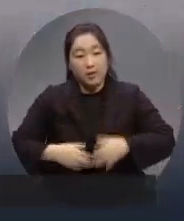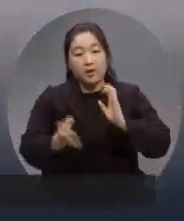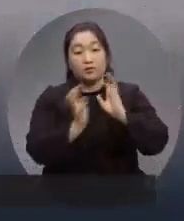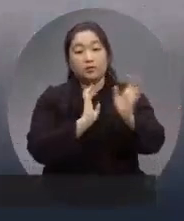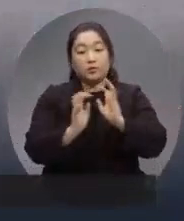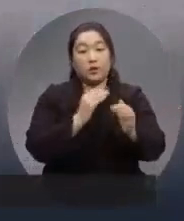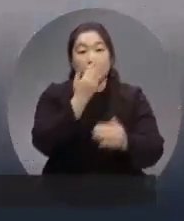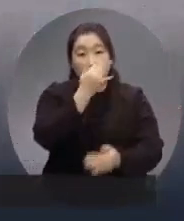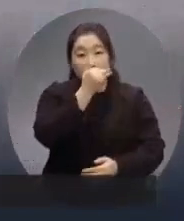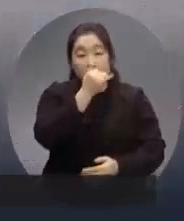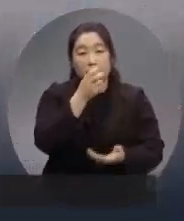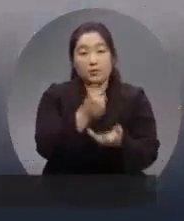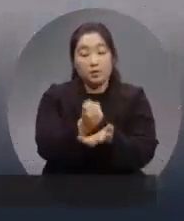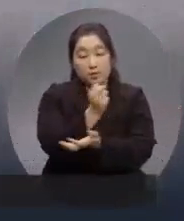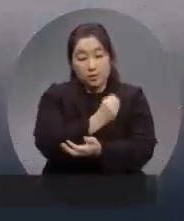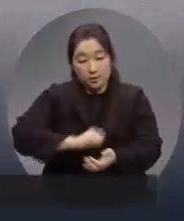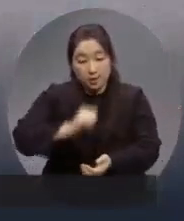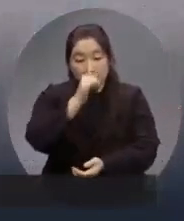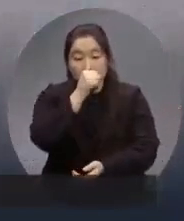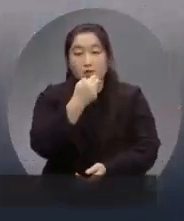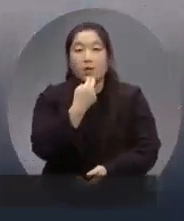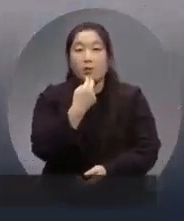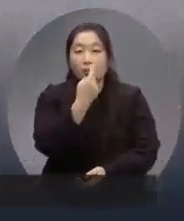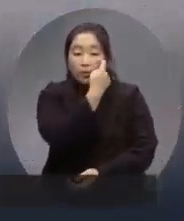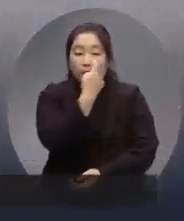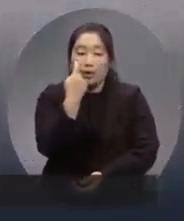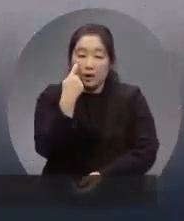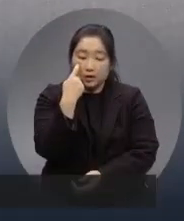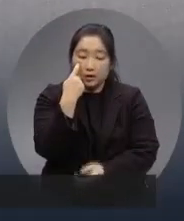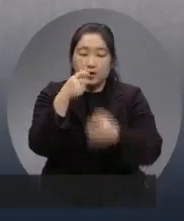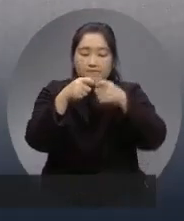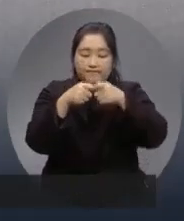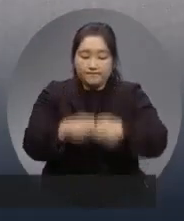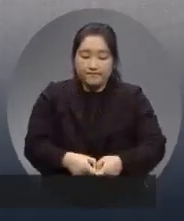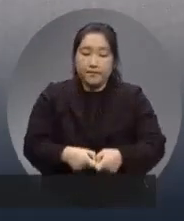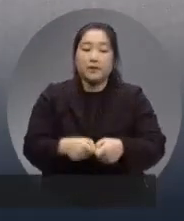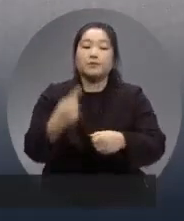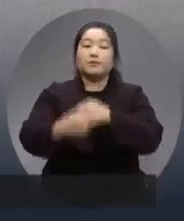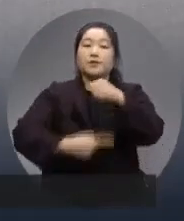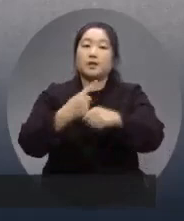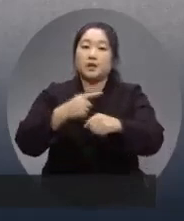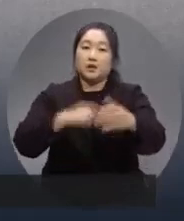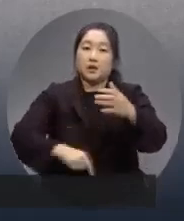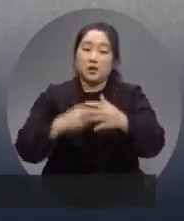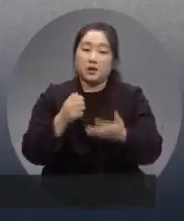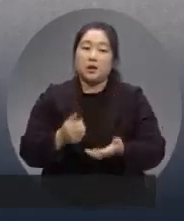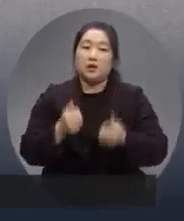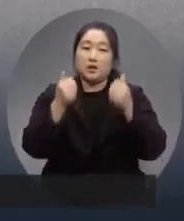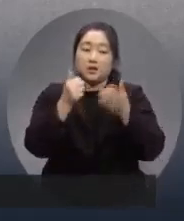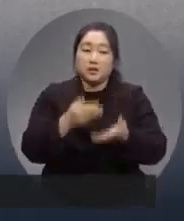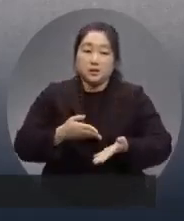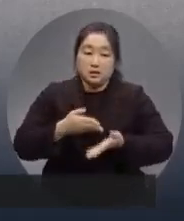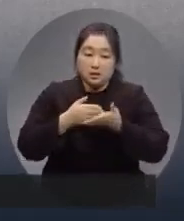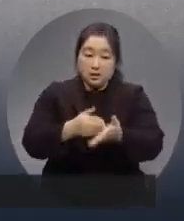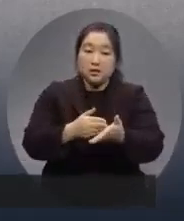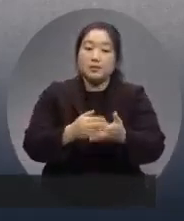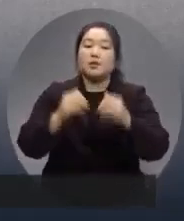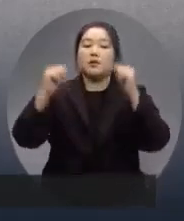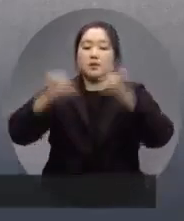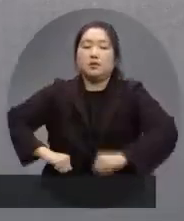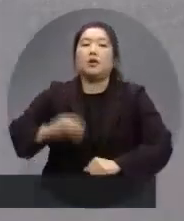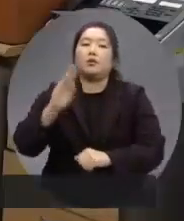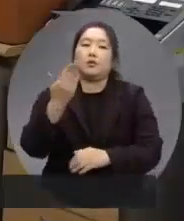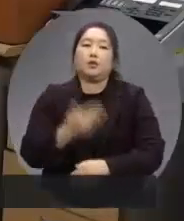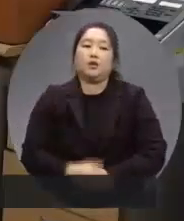있고 법에 또 위배가 되는 상황이 있는지 면밀히 검토해서 1년 이내에만 심의 의결하면 되는 걸로 알고